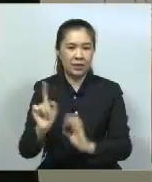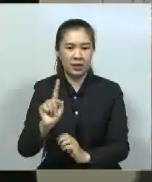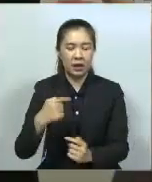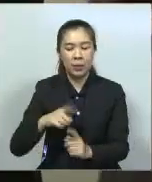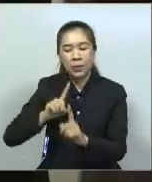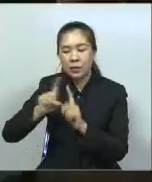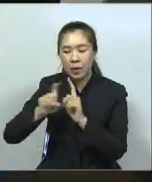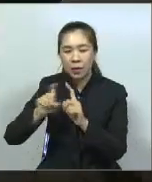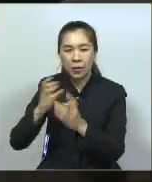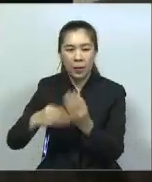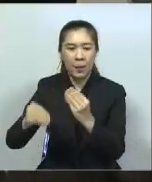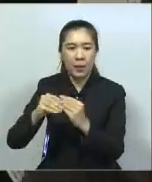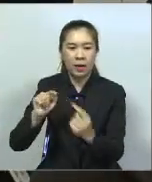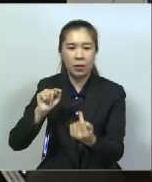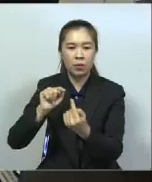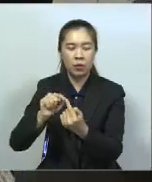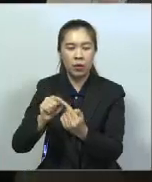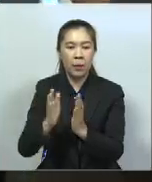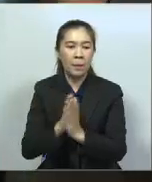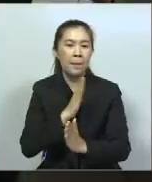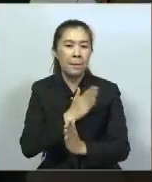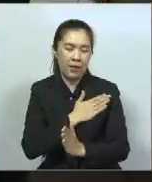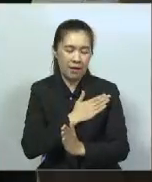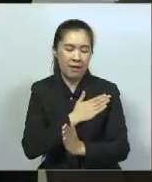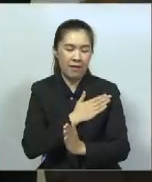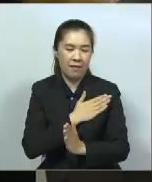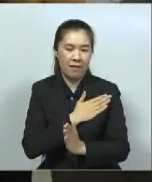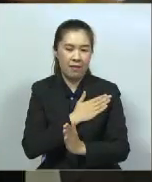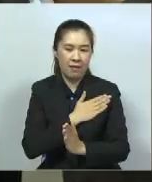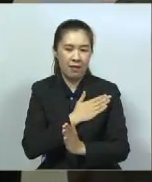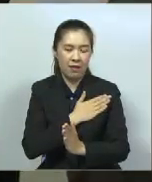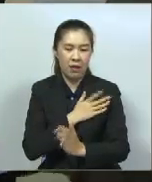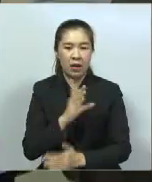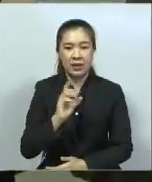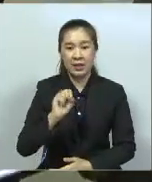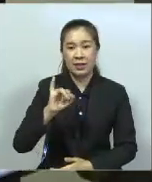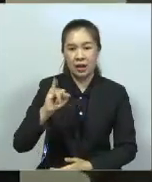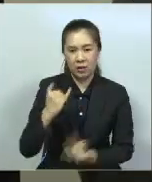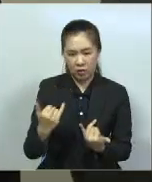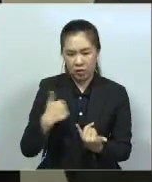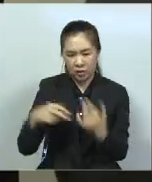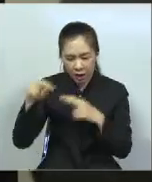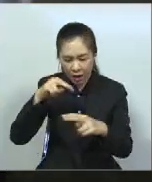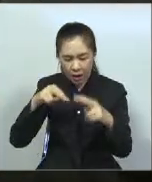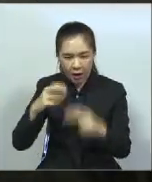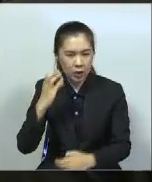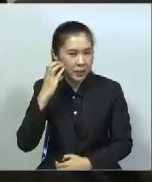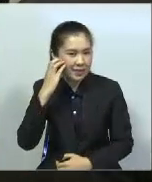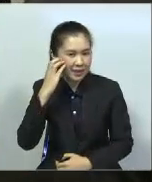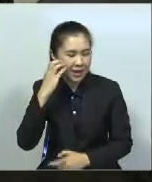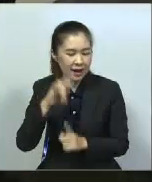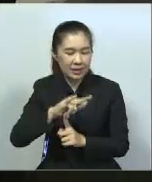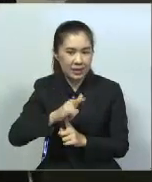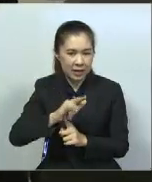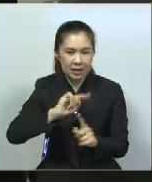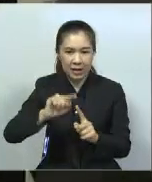การสอบถามเพิ่มเติมถึงการติดตามตัวพระธรรมชโยดีไซน์บอกว่าอยู่ระหว่างติดตามสัญญาณโทรศัพท์และประส